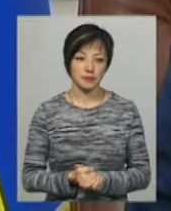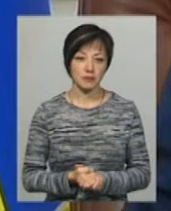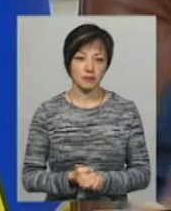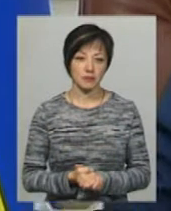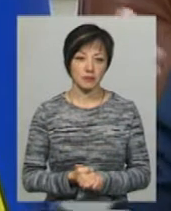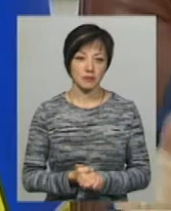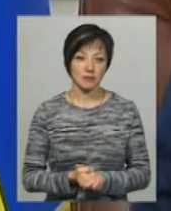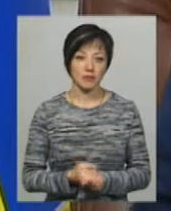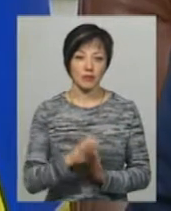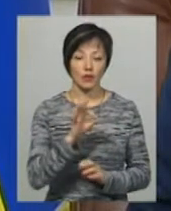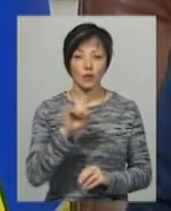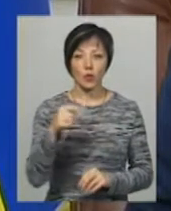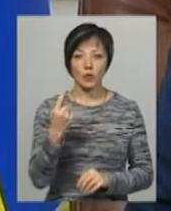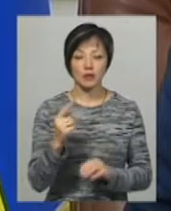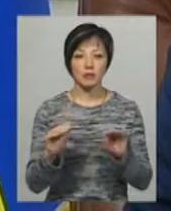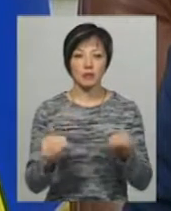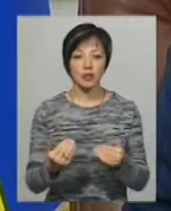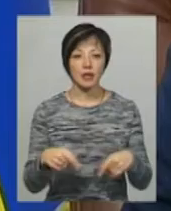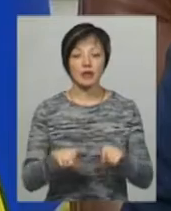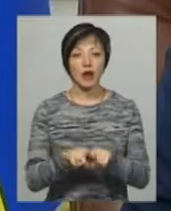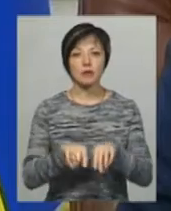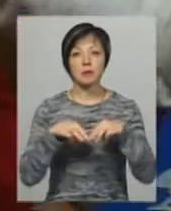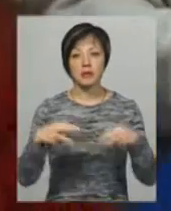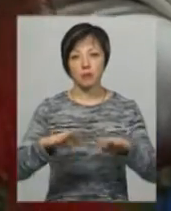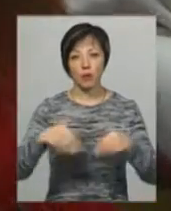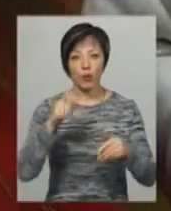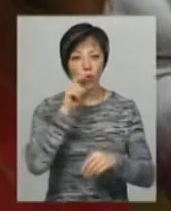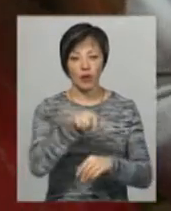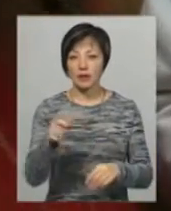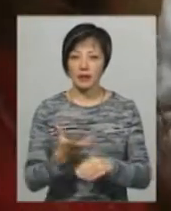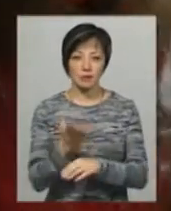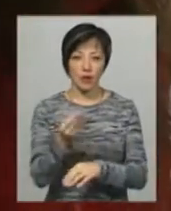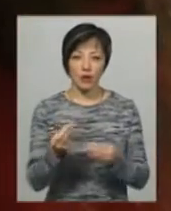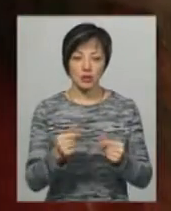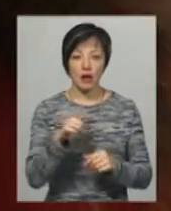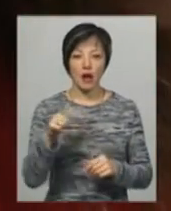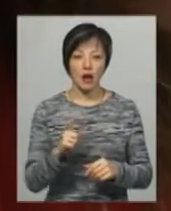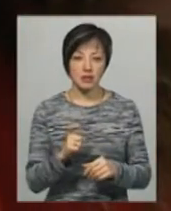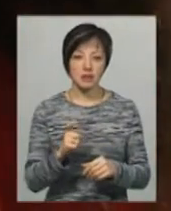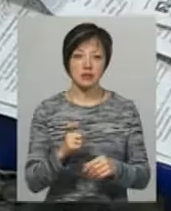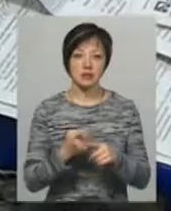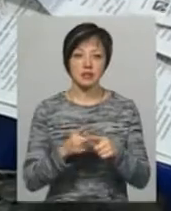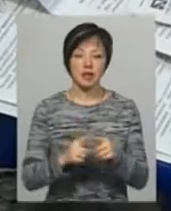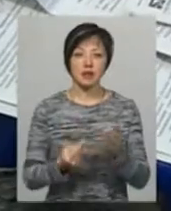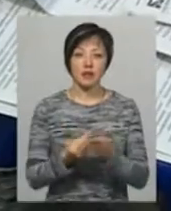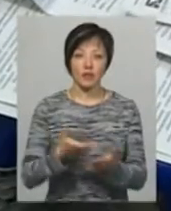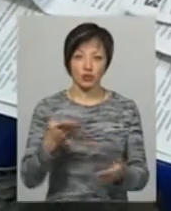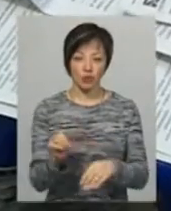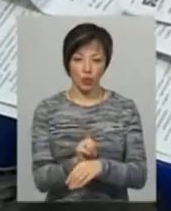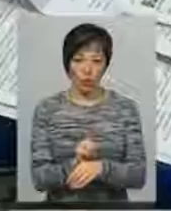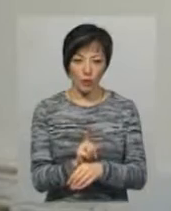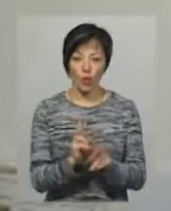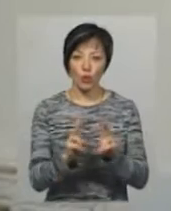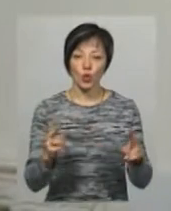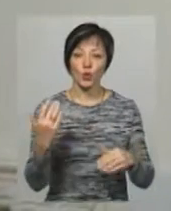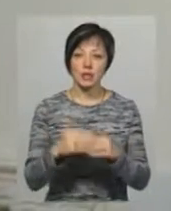3,29. На 0,1 менше. Також прем'єр порадив українцям не сплачувати грошей за газ, нарахованих за завищеними нормами. А тим,